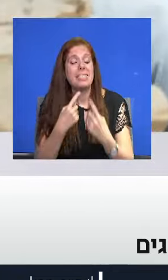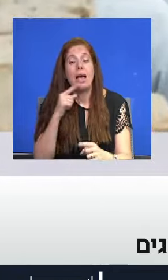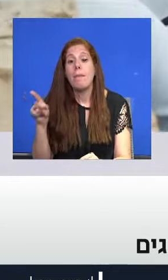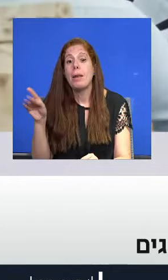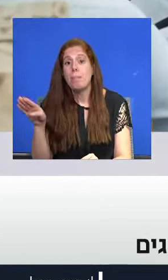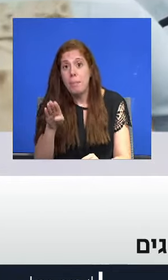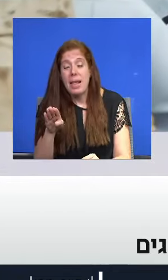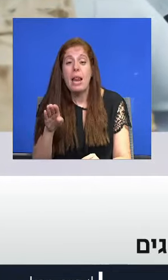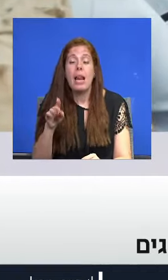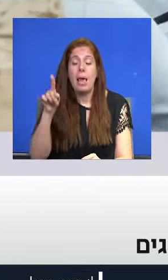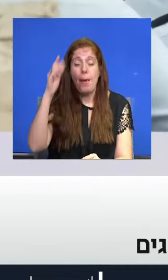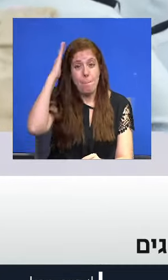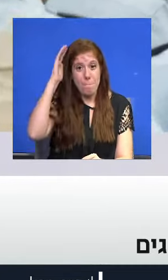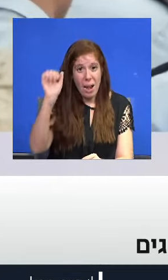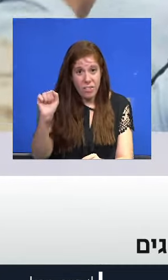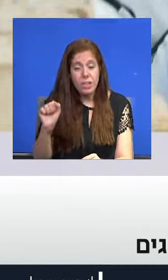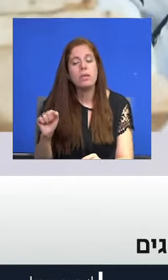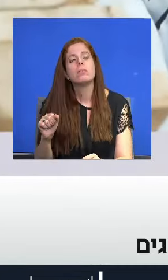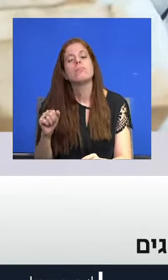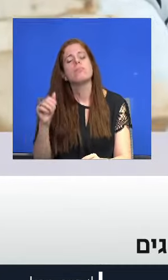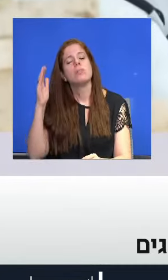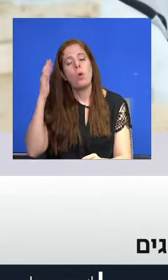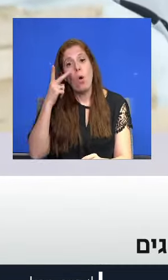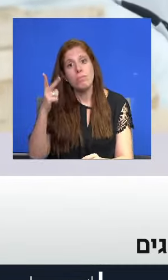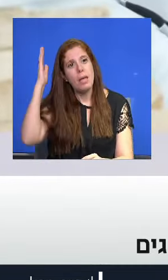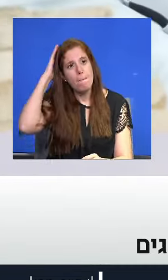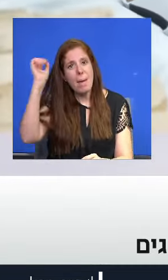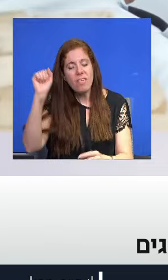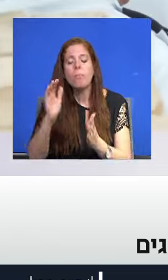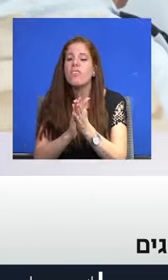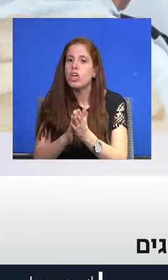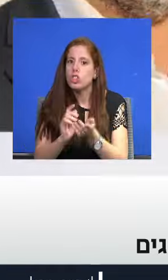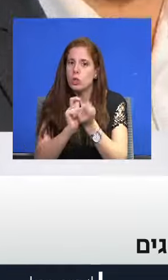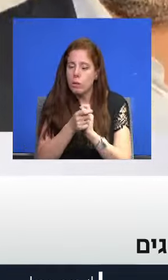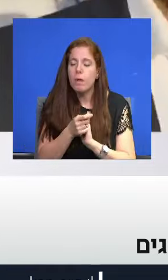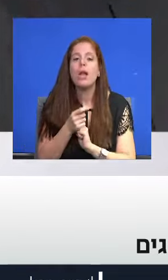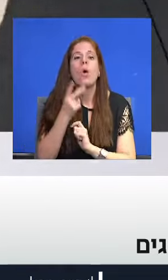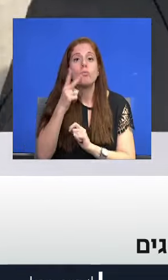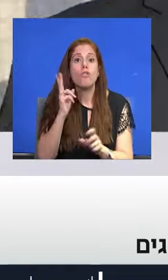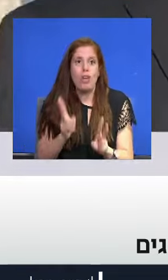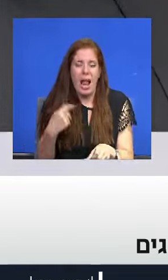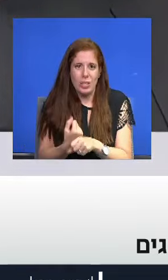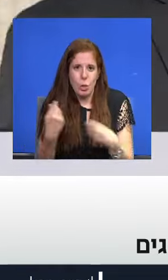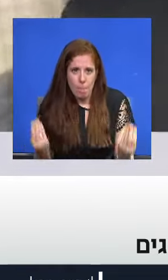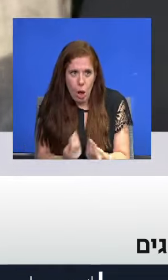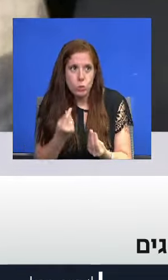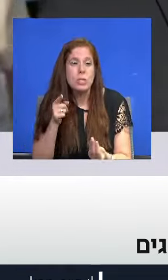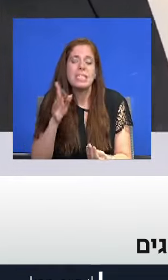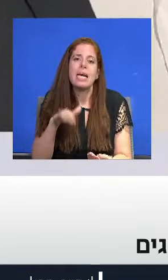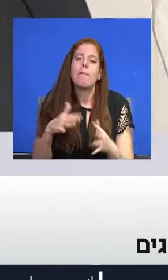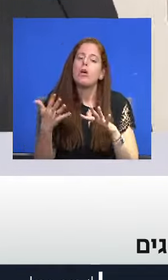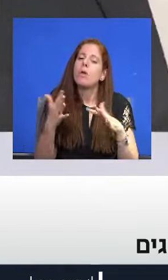עולה, כמובן, בן גביר מבקש את השינויים האלה. נתניהו עונה שאפשר לעשות משהו, זה מה שמעריכים גם